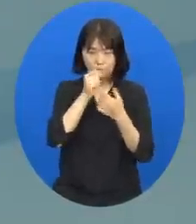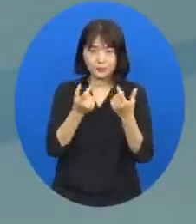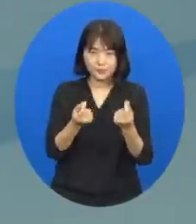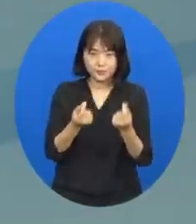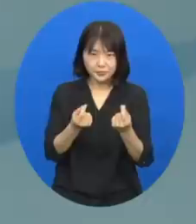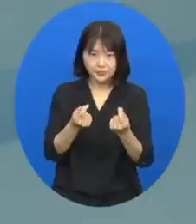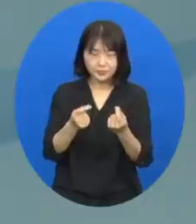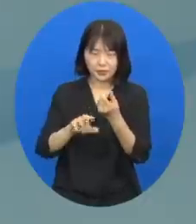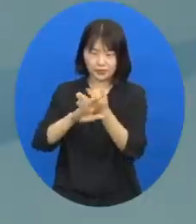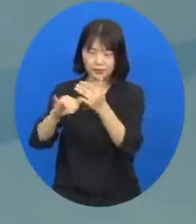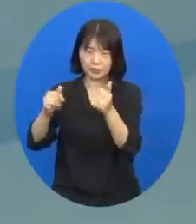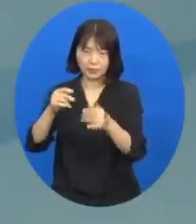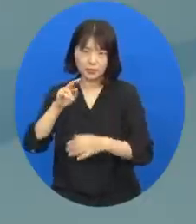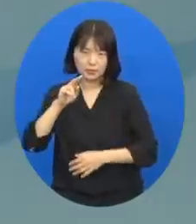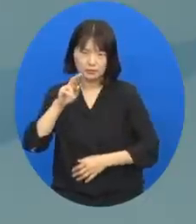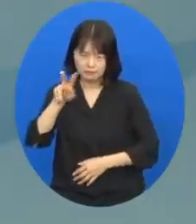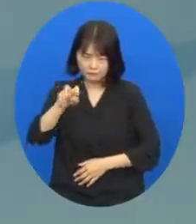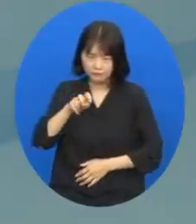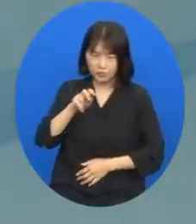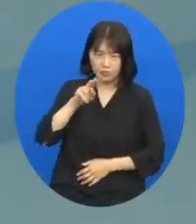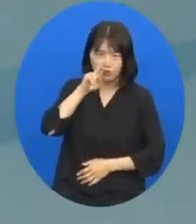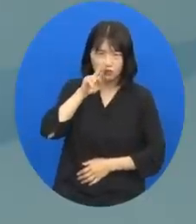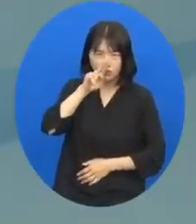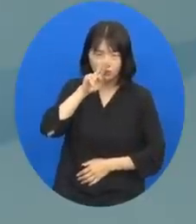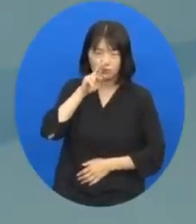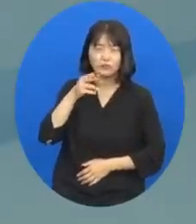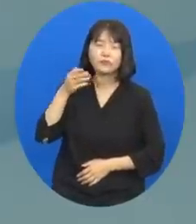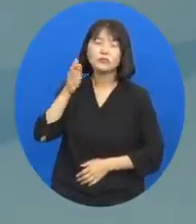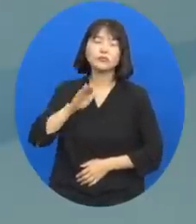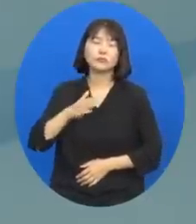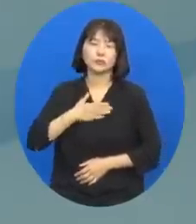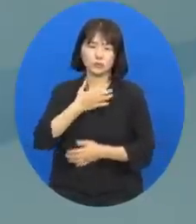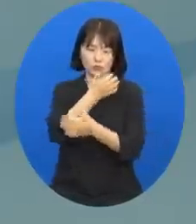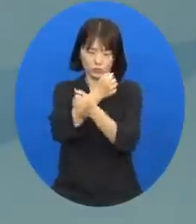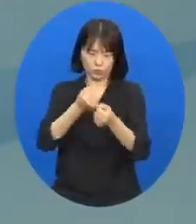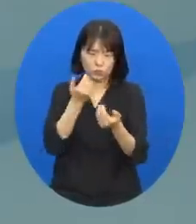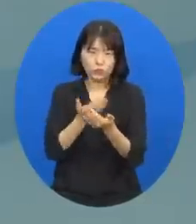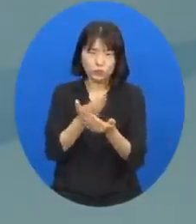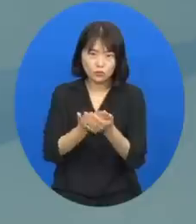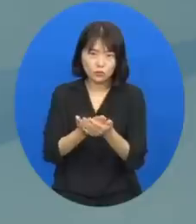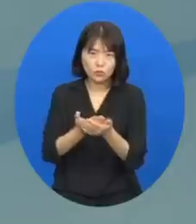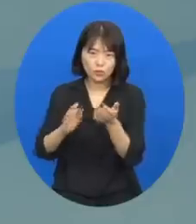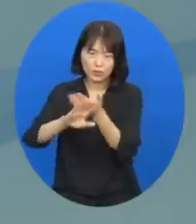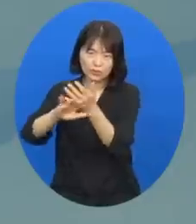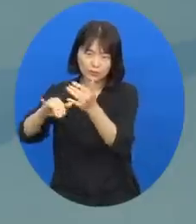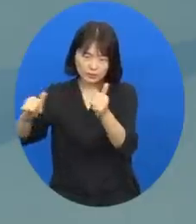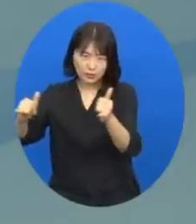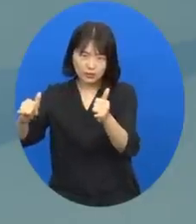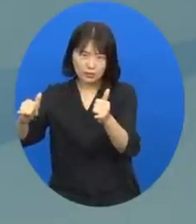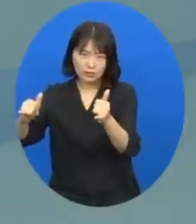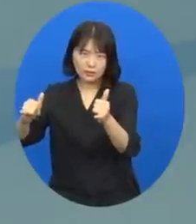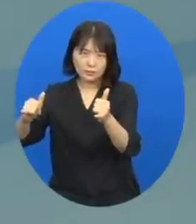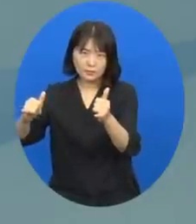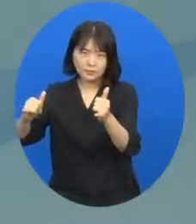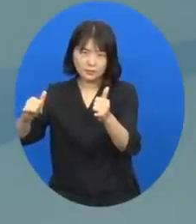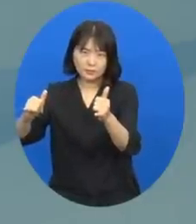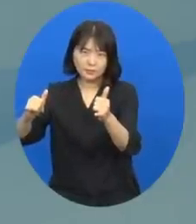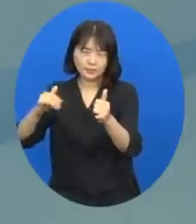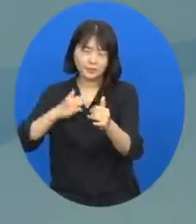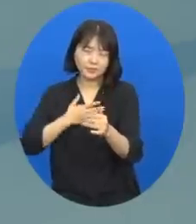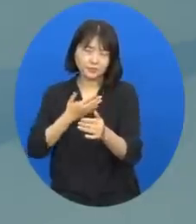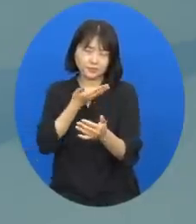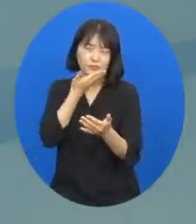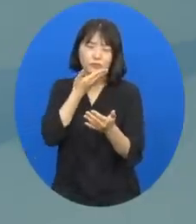미워하고 시기하고 실패했는데 하나님 저를 용서해 주시고 그 사람의 사실은 나를 위해서 붙여 주신